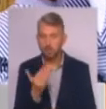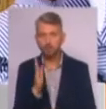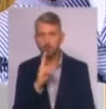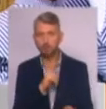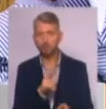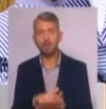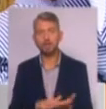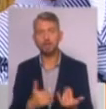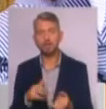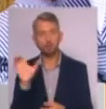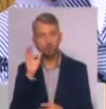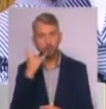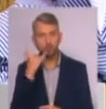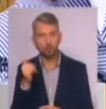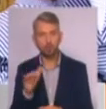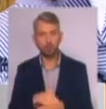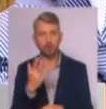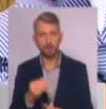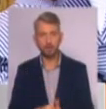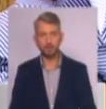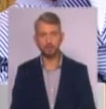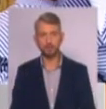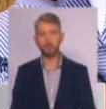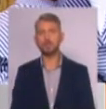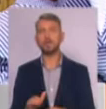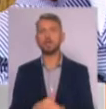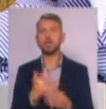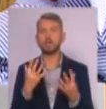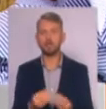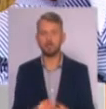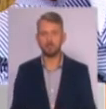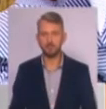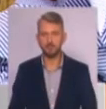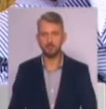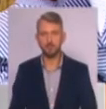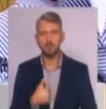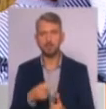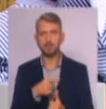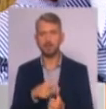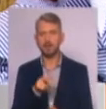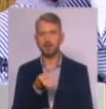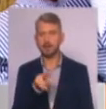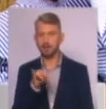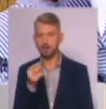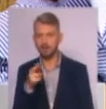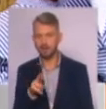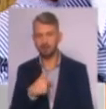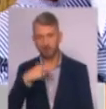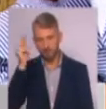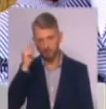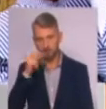Зараз слухаємо дзвінок. Добрий день. Добрий день. Добрий день, раді чути. Я